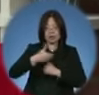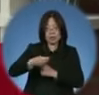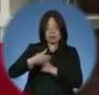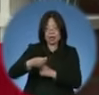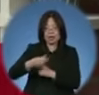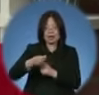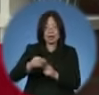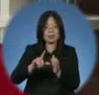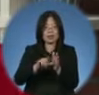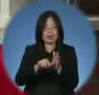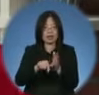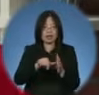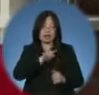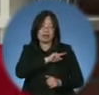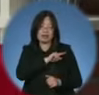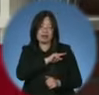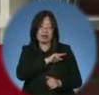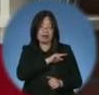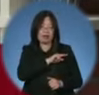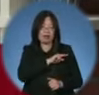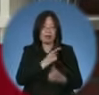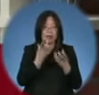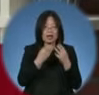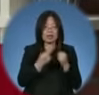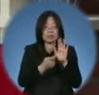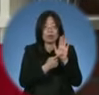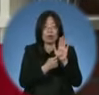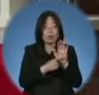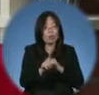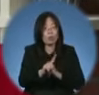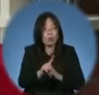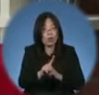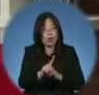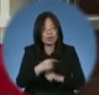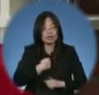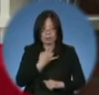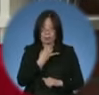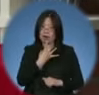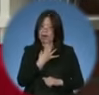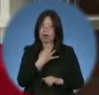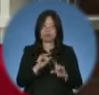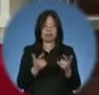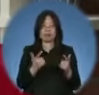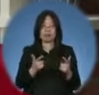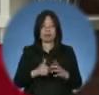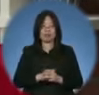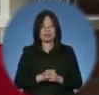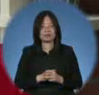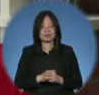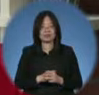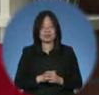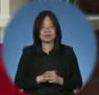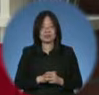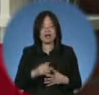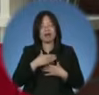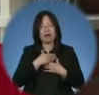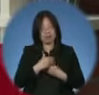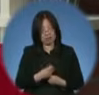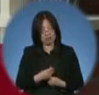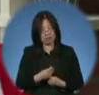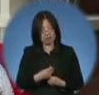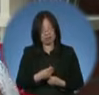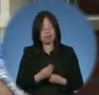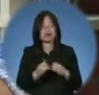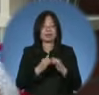강의를 갈 때 제일 많은 반응들이 나만 이런 게 아니었구나 라는 걸로 굉장히 안도를